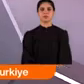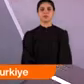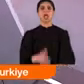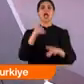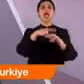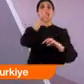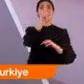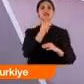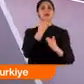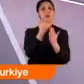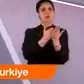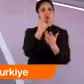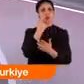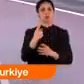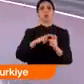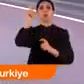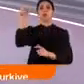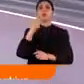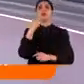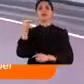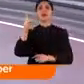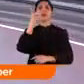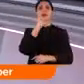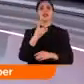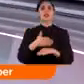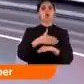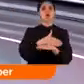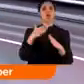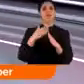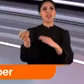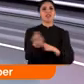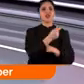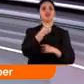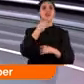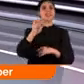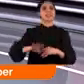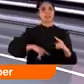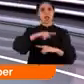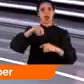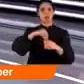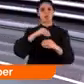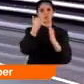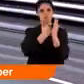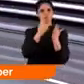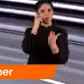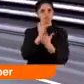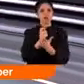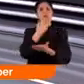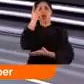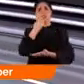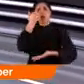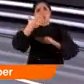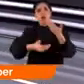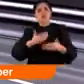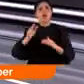Esrarol'la devam edelim. Gülperi Aslanteke 2 yıl önce evden kaçan kızını aramak için gelmişti Esrarol'a. Gözyaşlarıyla anlattı yaşadıklarını ve